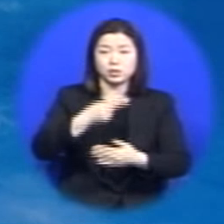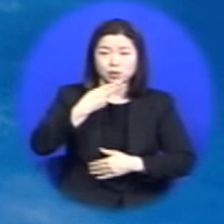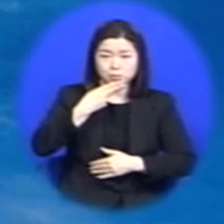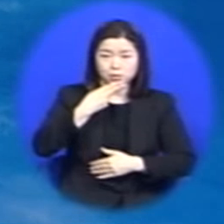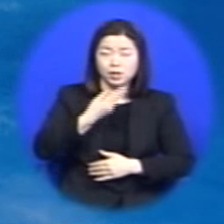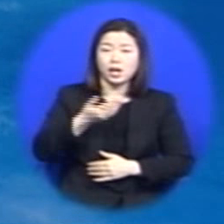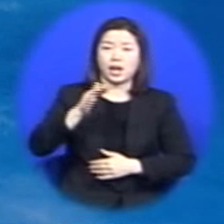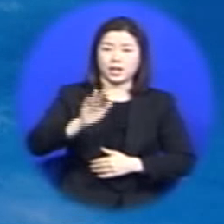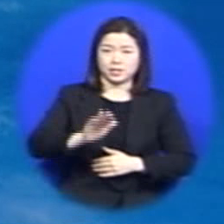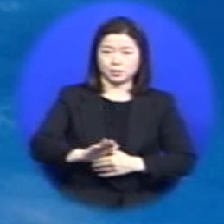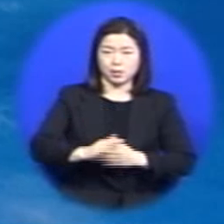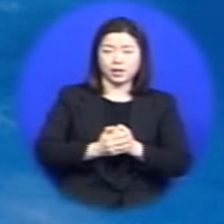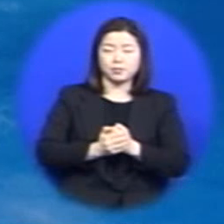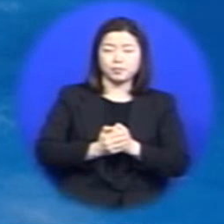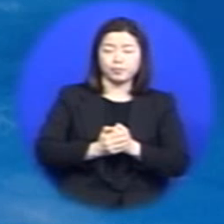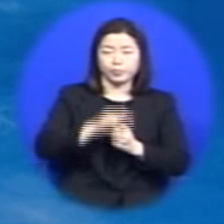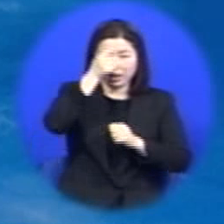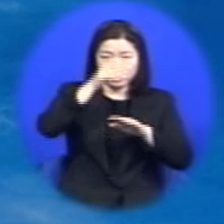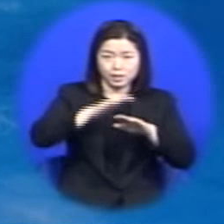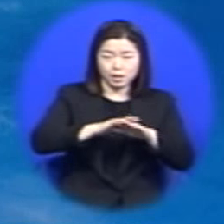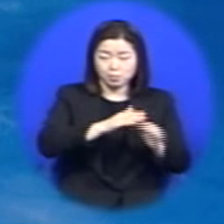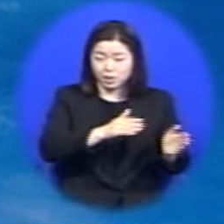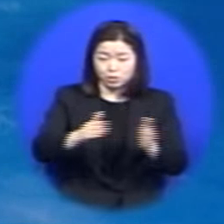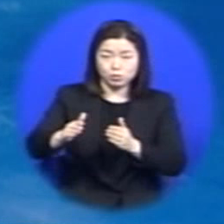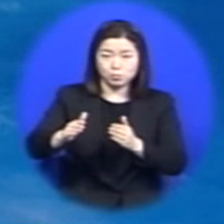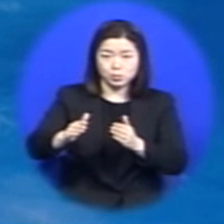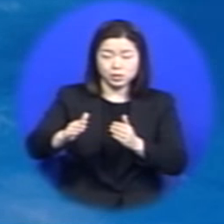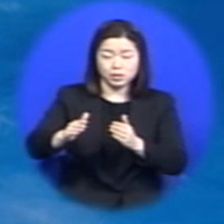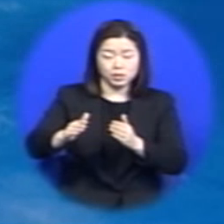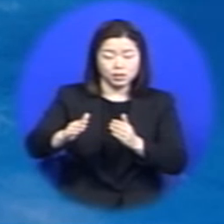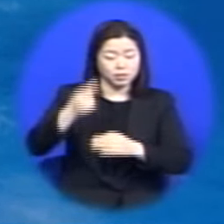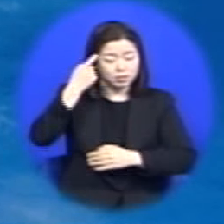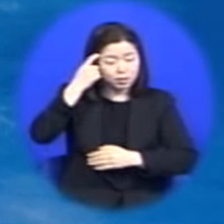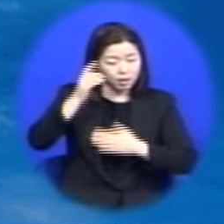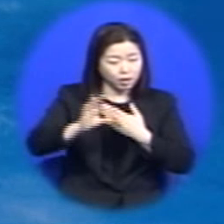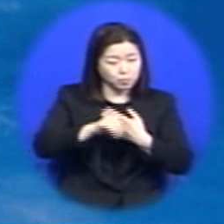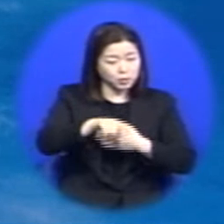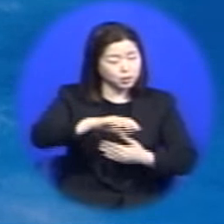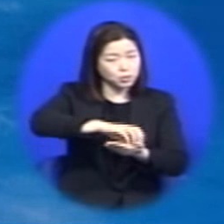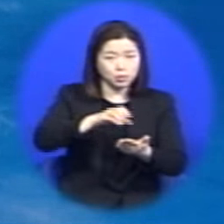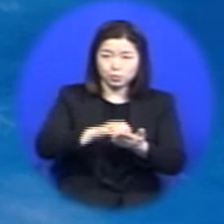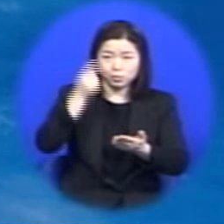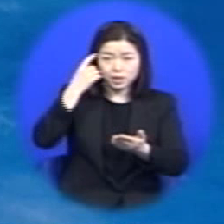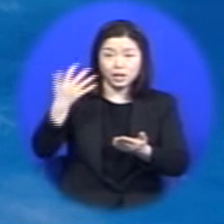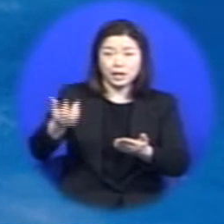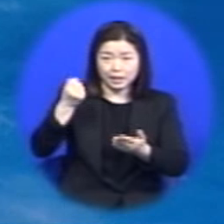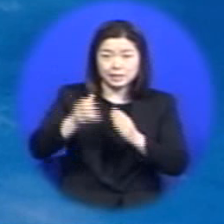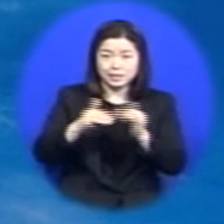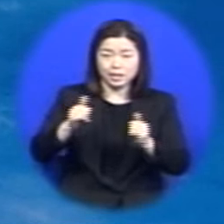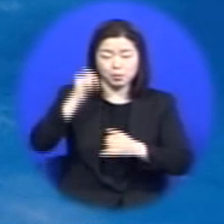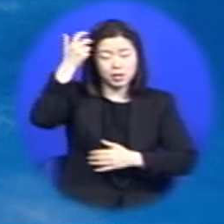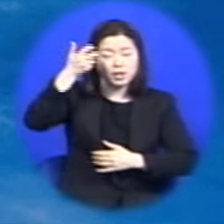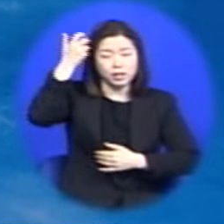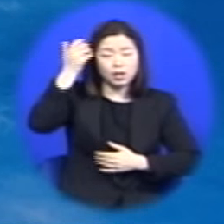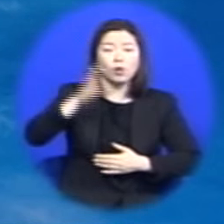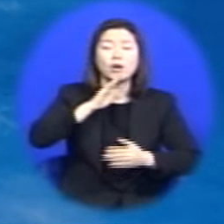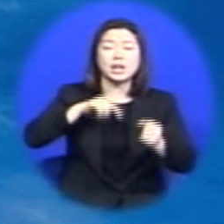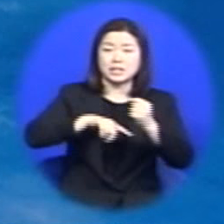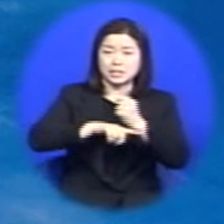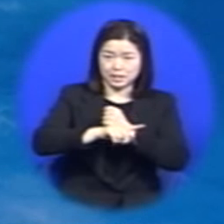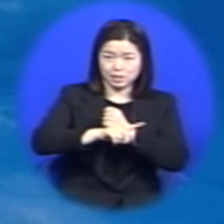그러나 예배 준비하라 그러면 이 정도쯤 생각하시는 분들은 영과 진리로 예배하는 게